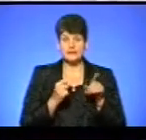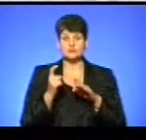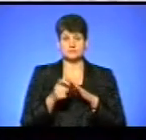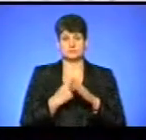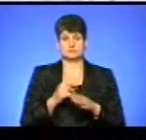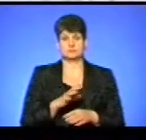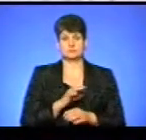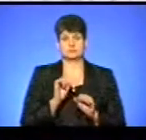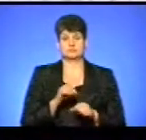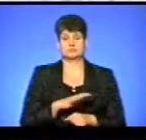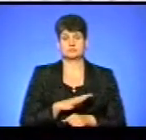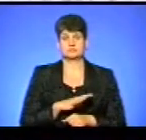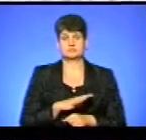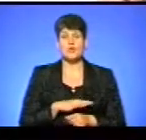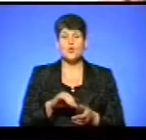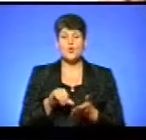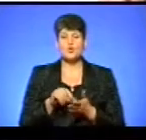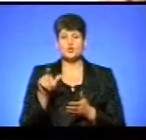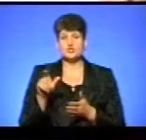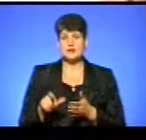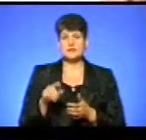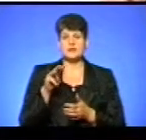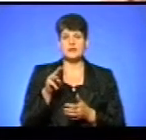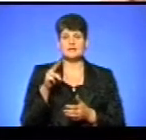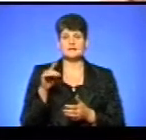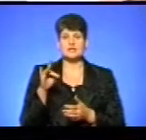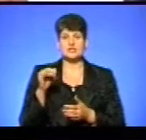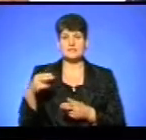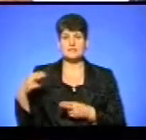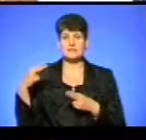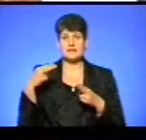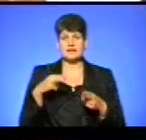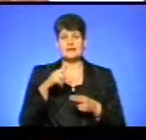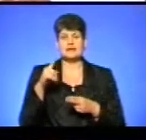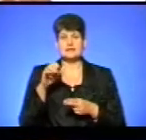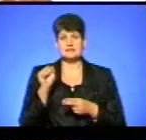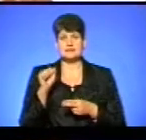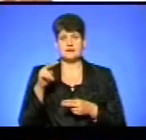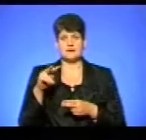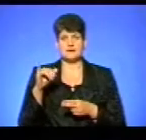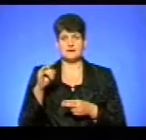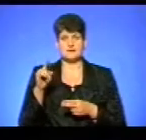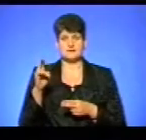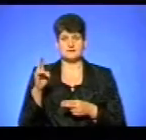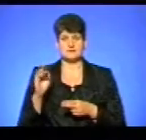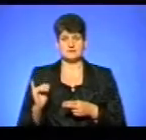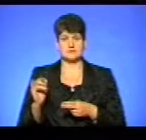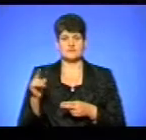пізнавалися. Учасниця пленеру Марія Держинець приїхала з Залозець з Борівського району.